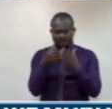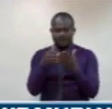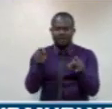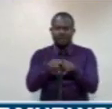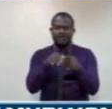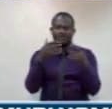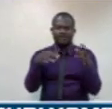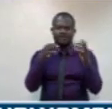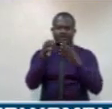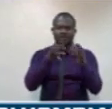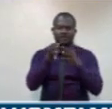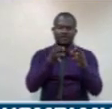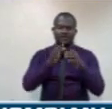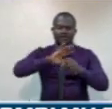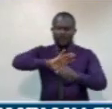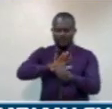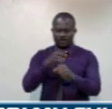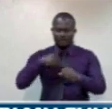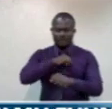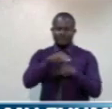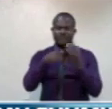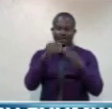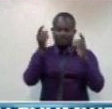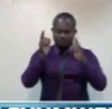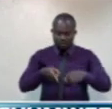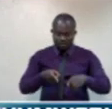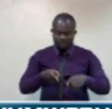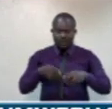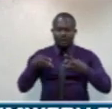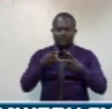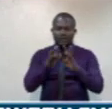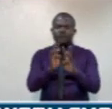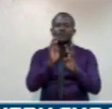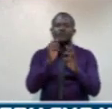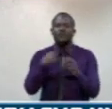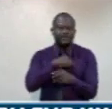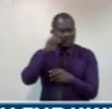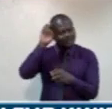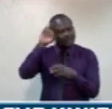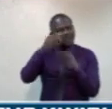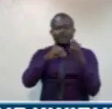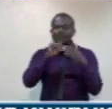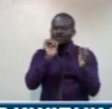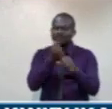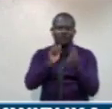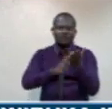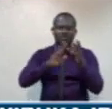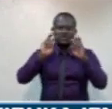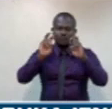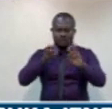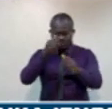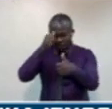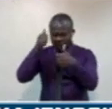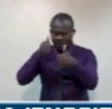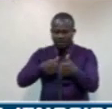nk'uko nari mbivuze COVID twese yaradutunguye ku buryo nkeka yuko sinahamya yuko